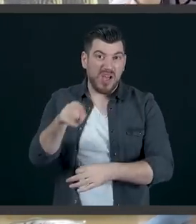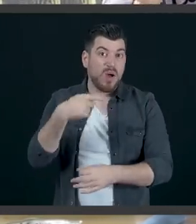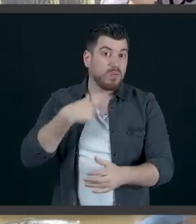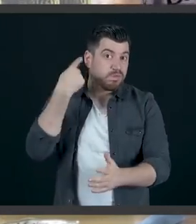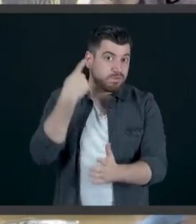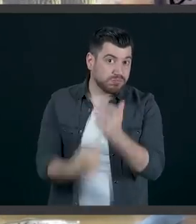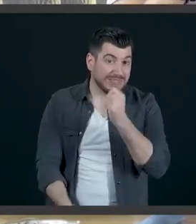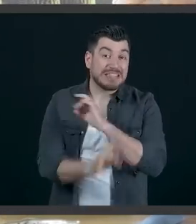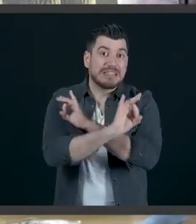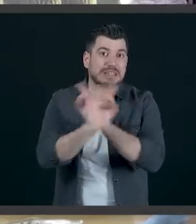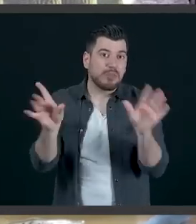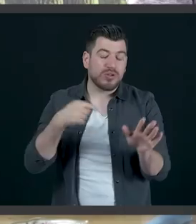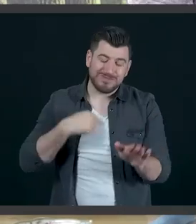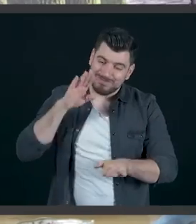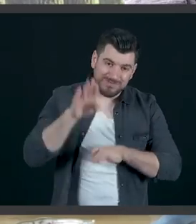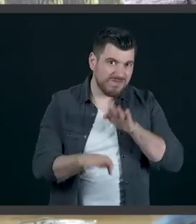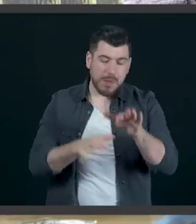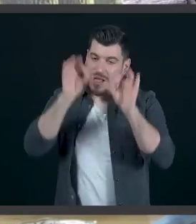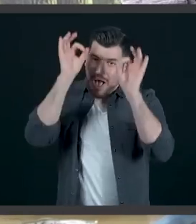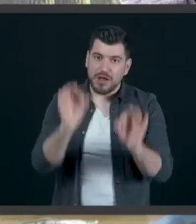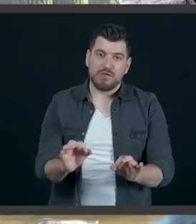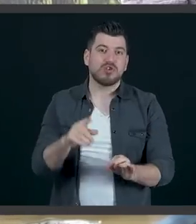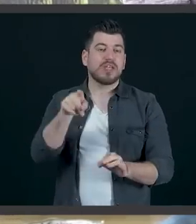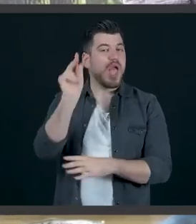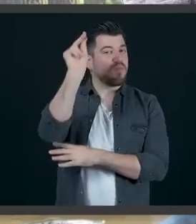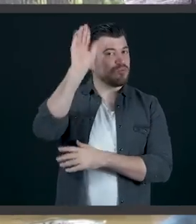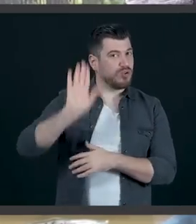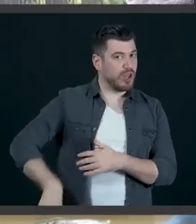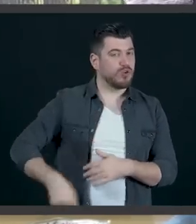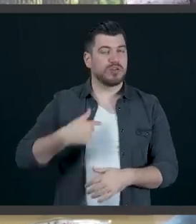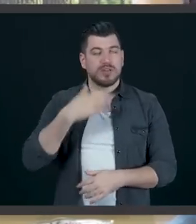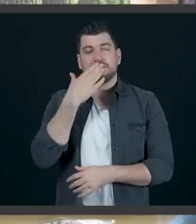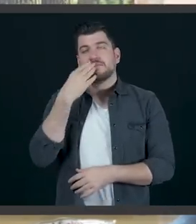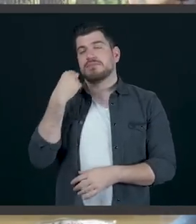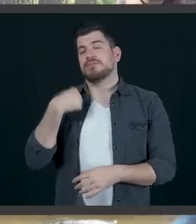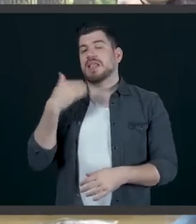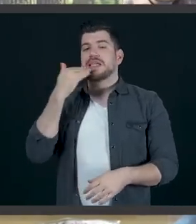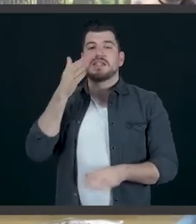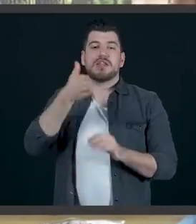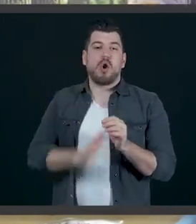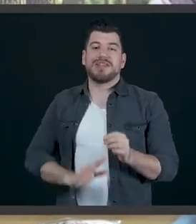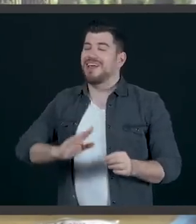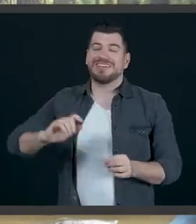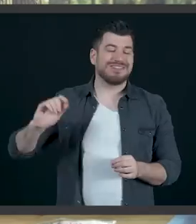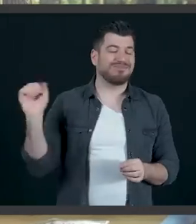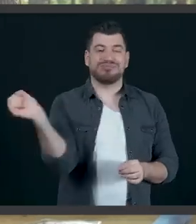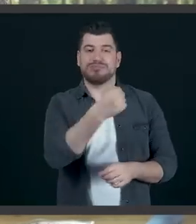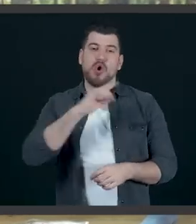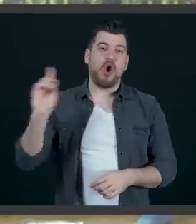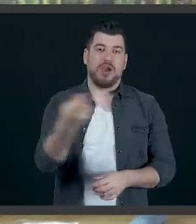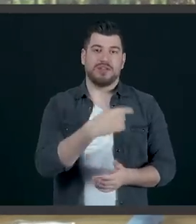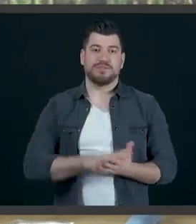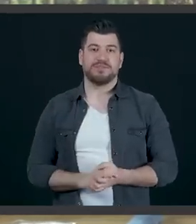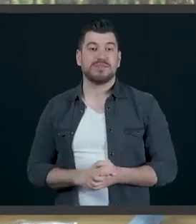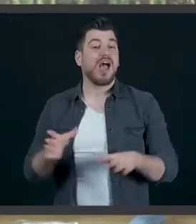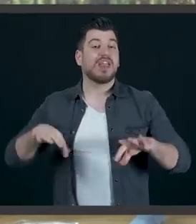ένα από τα βήματα. Θα κάνετε ακριβώς ό,τι φτιάχνω και σας υπόσχομαι στο τέλος θα πάθετε την πλάκη. Θα πείτε ότι είναι η καλύτερη τυρόπιτα που έχετε δοκιμάσει. Λοιπόν, πάμε να